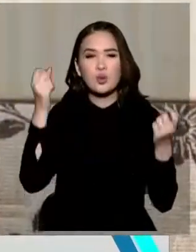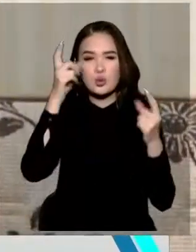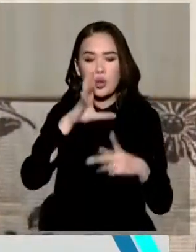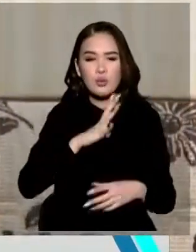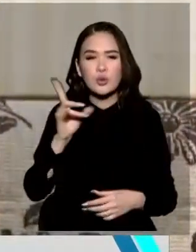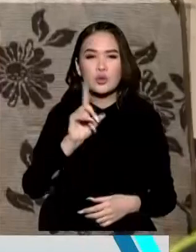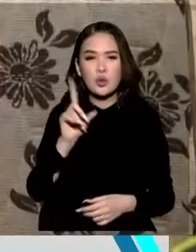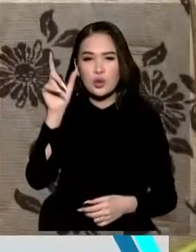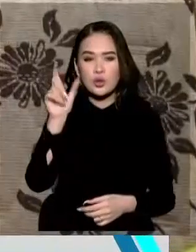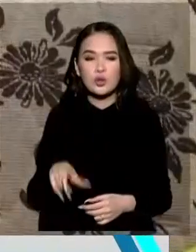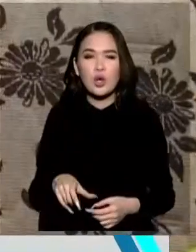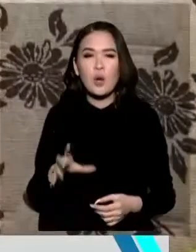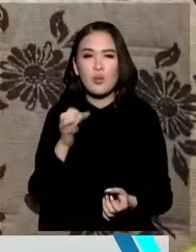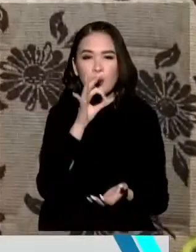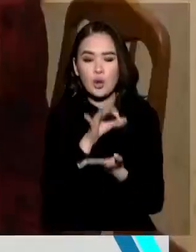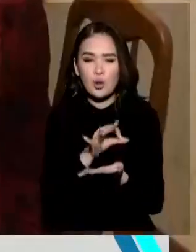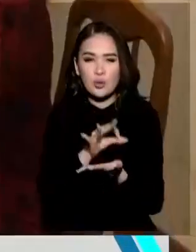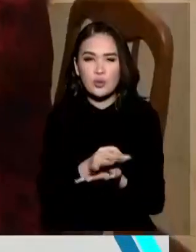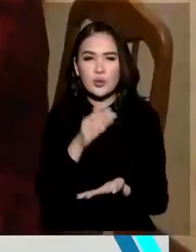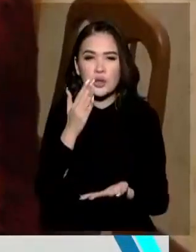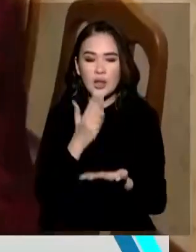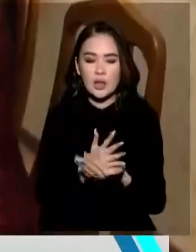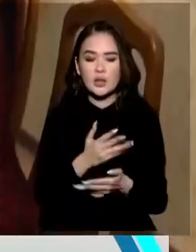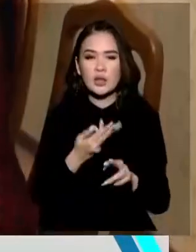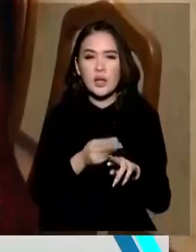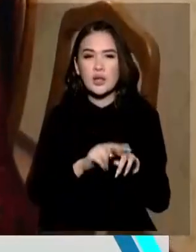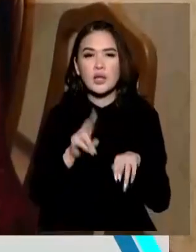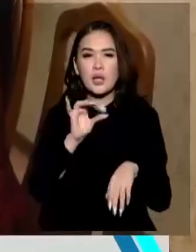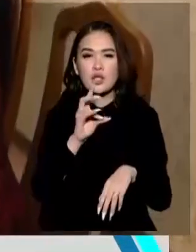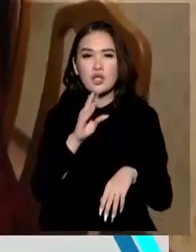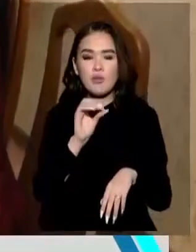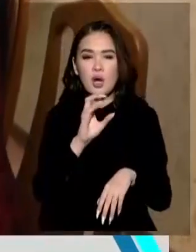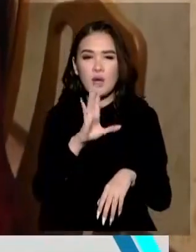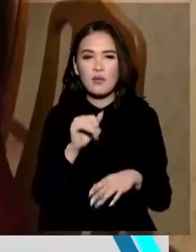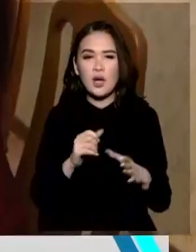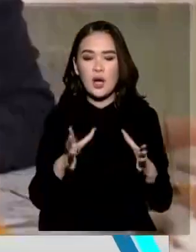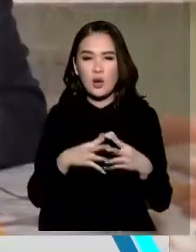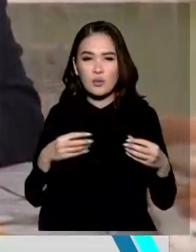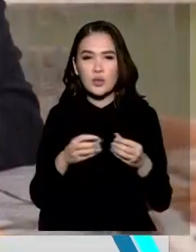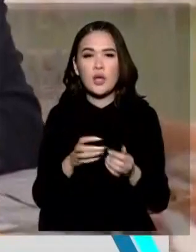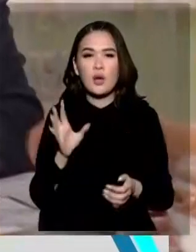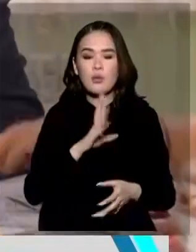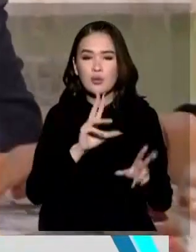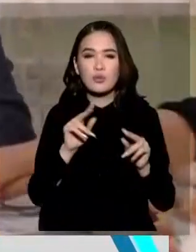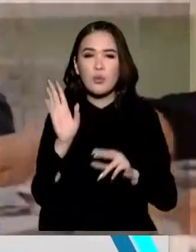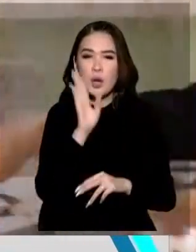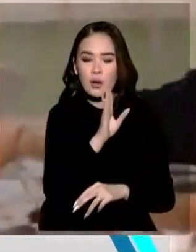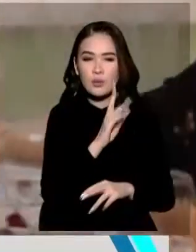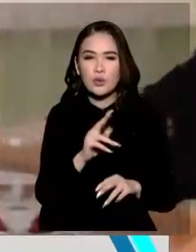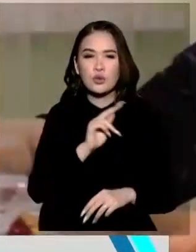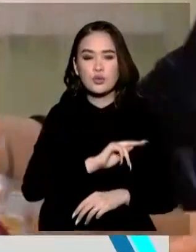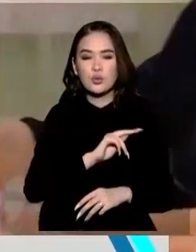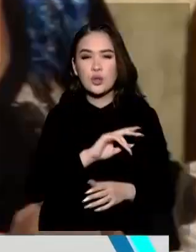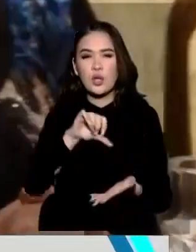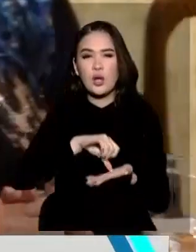ондай не емес, жауапкершілігі мол адам. Бүгінде Айман Кенжебаева отбасында бақытты ана. Қызметте үлгілі маман